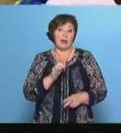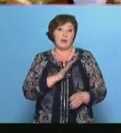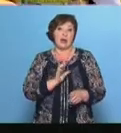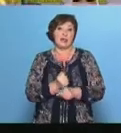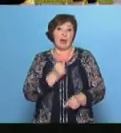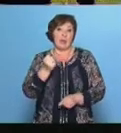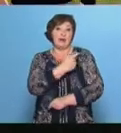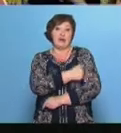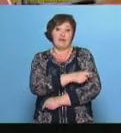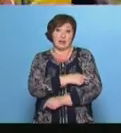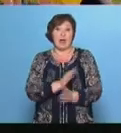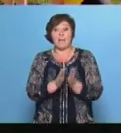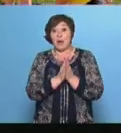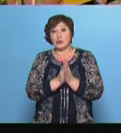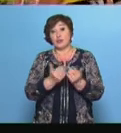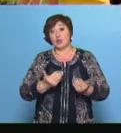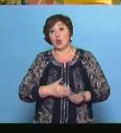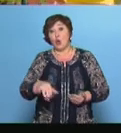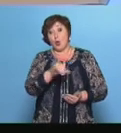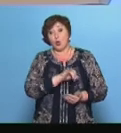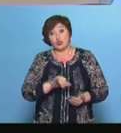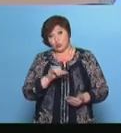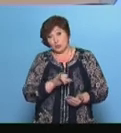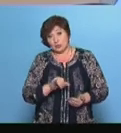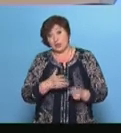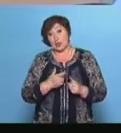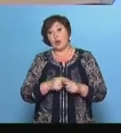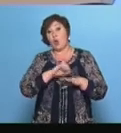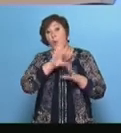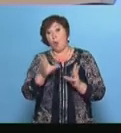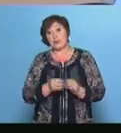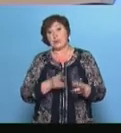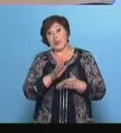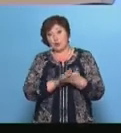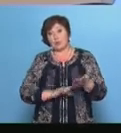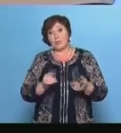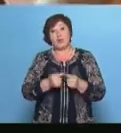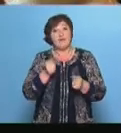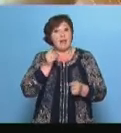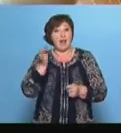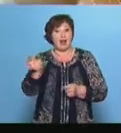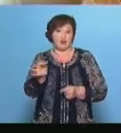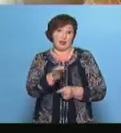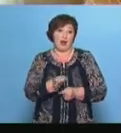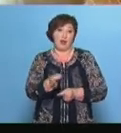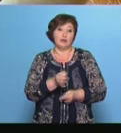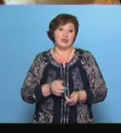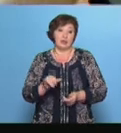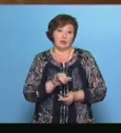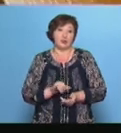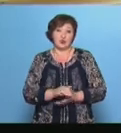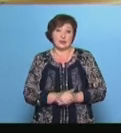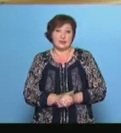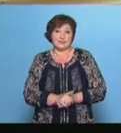клинике. По просьбам жителей Удмуртии, передвижной диагностический комплекс продолжит работу в отдаленных районах региона. Елена Керн, Юрий